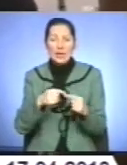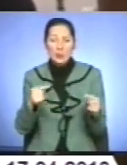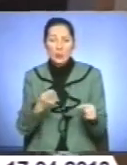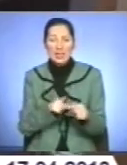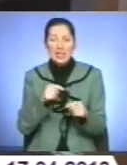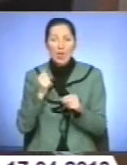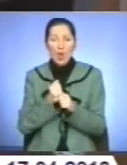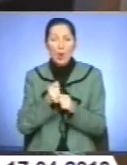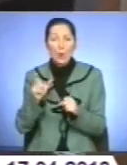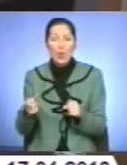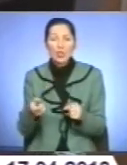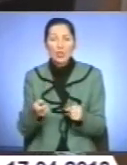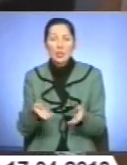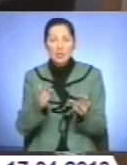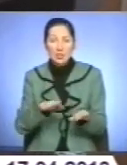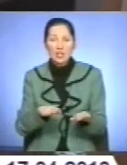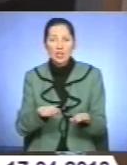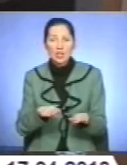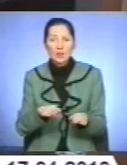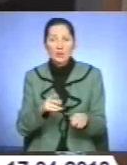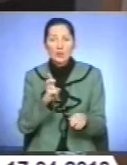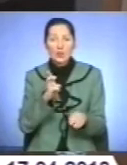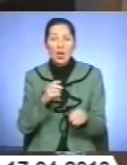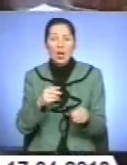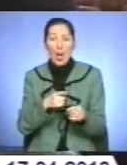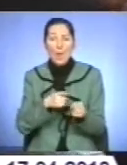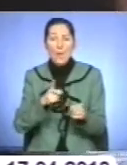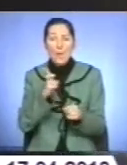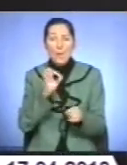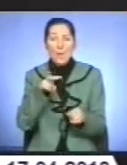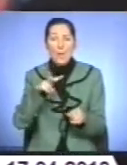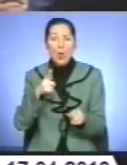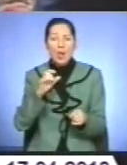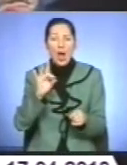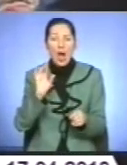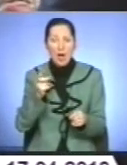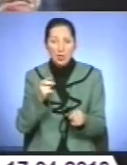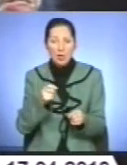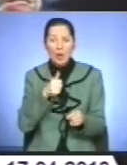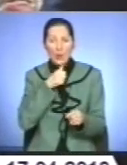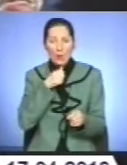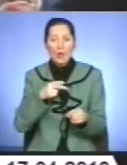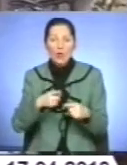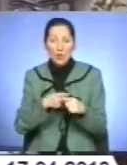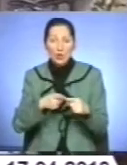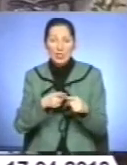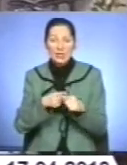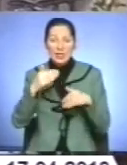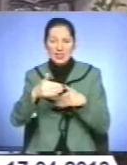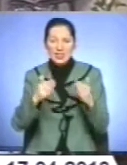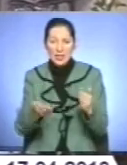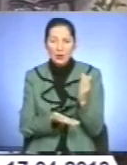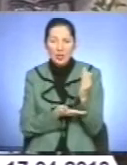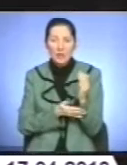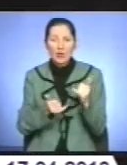приміщенні. Болгаркою спробував розрізати дерев'яну скриньку для пожертв, але це спровокувало замикання електроенергії. Озброївшись